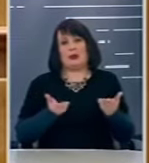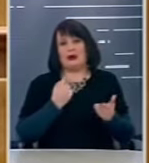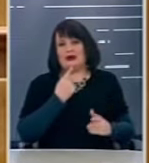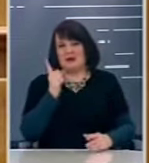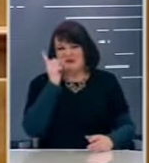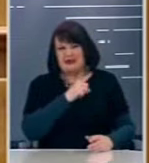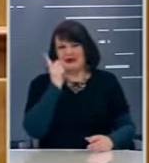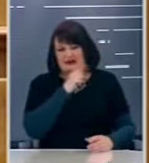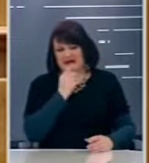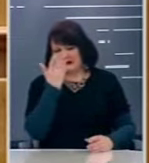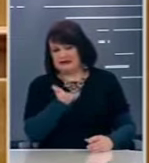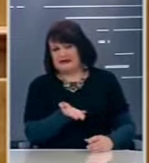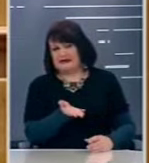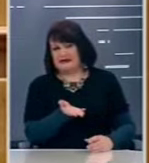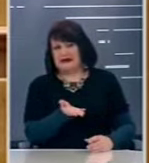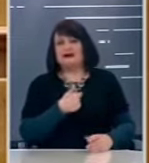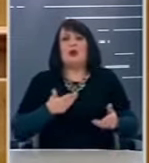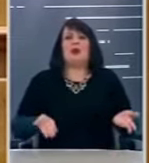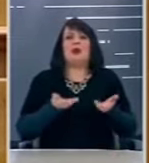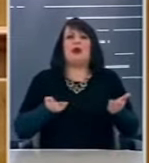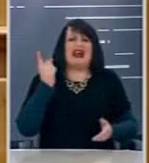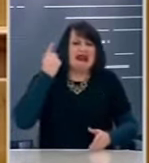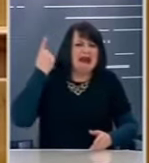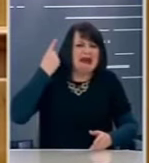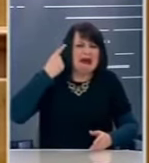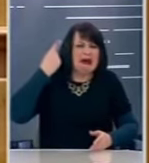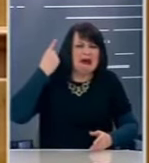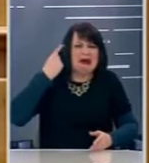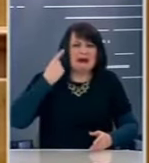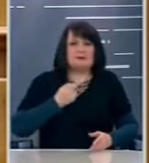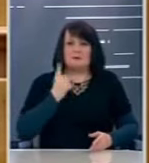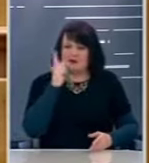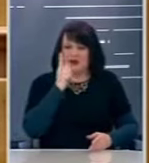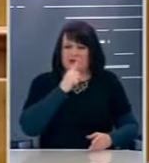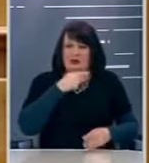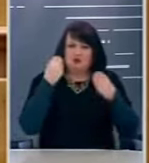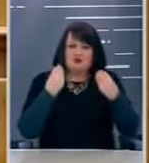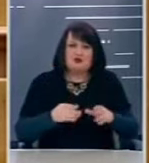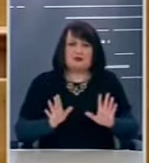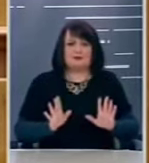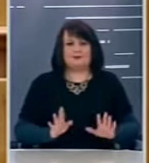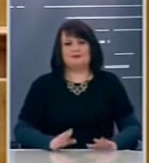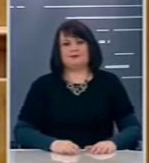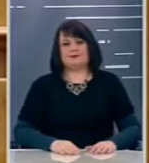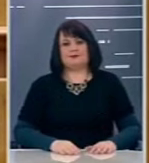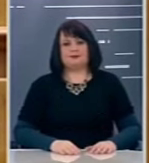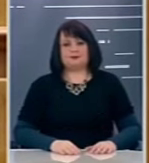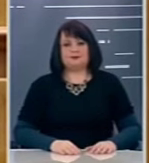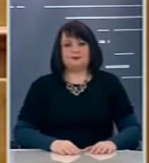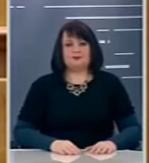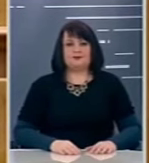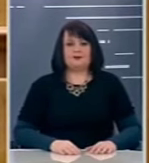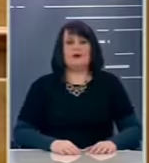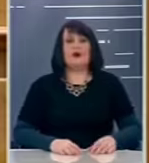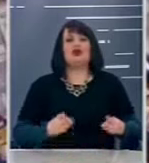η ποιότερη εκ των κριτικών που άκουσα ήταν ότι αποτελούσε μια, ας το πω έτσι, διαπραγματευτική τακτική